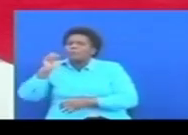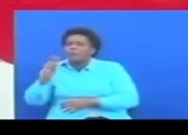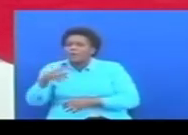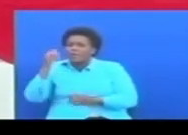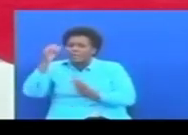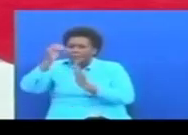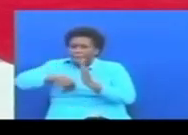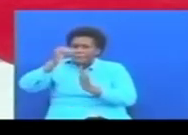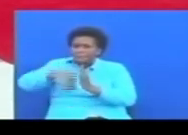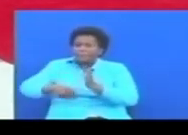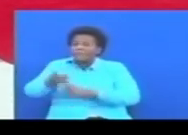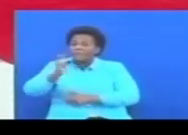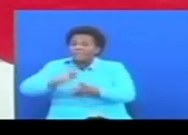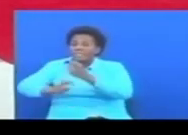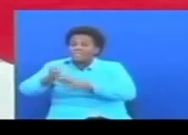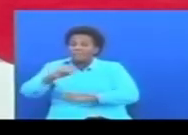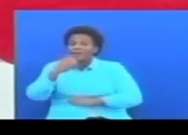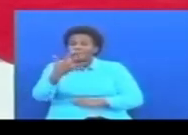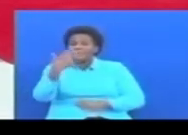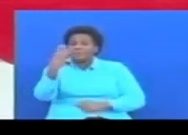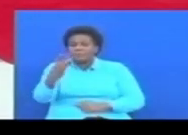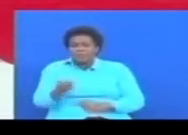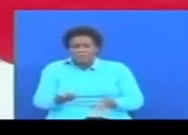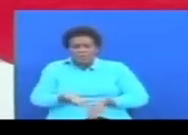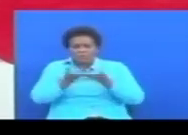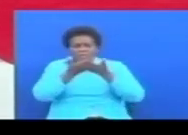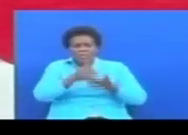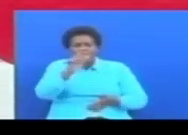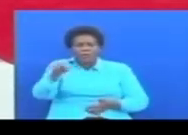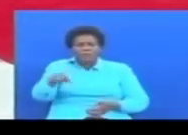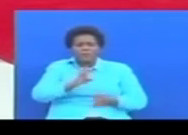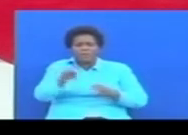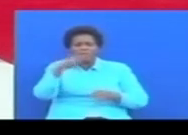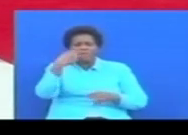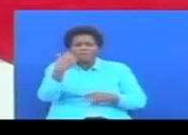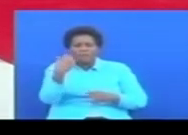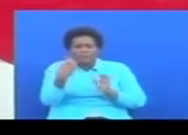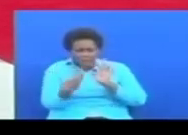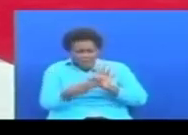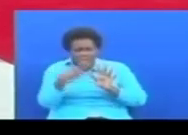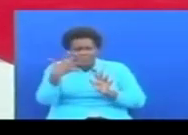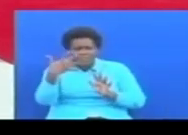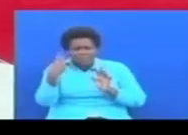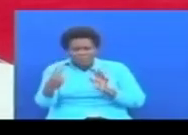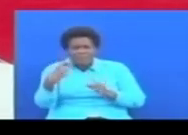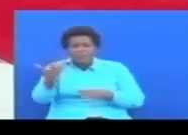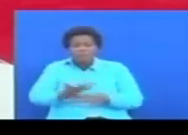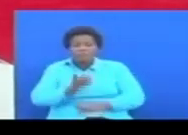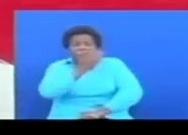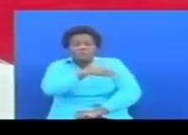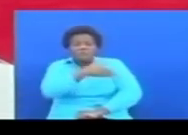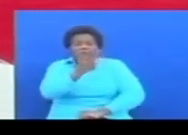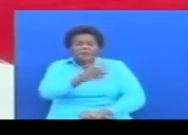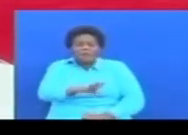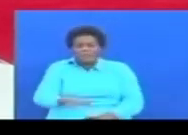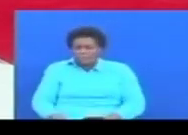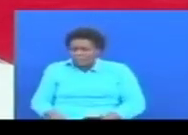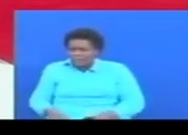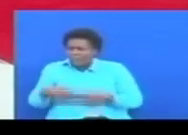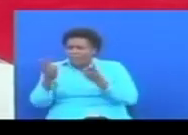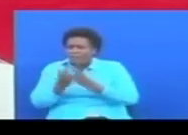visima 53 ambavyo vimewezesha wakazi 8200 wa kata hizo kupata huduma ya maji. Aidha, ukarabati wa visima